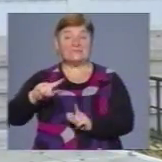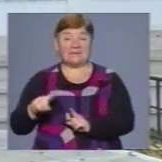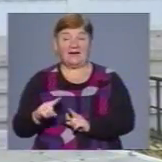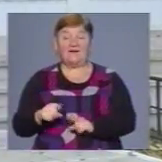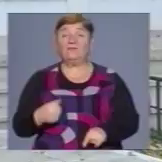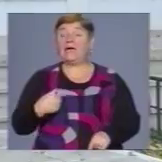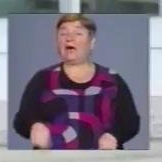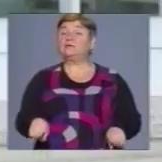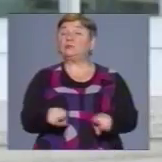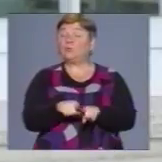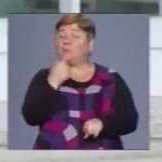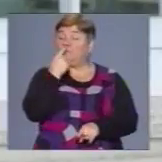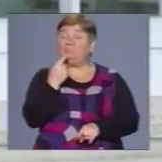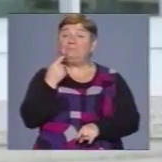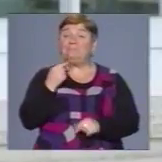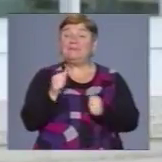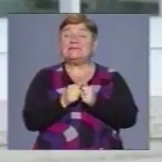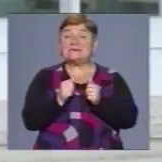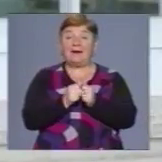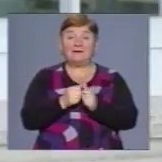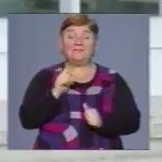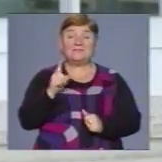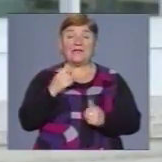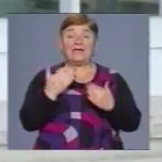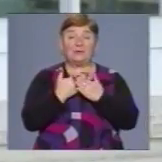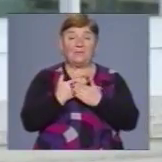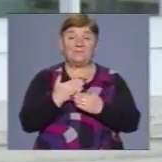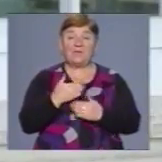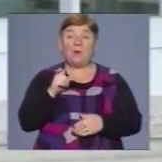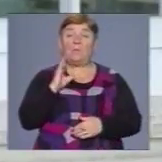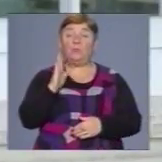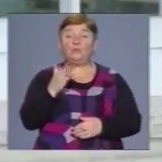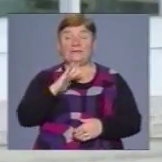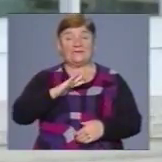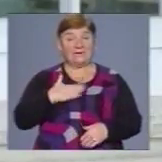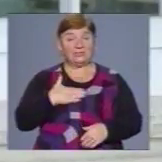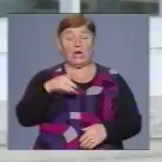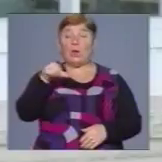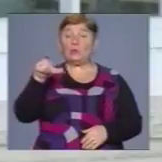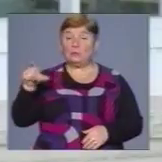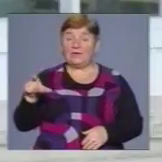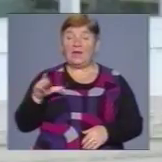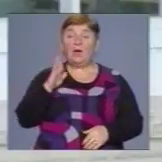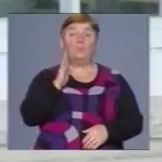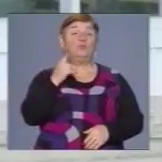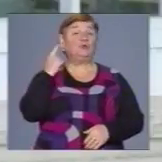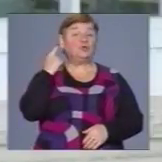закарпатцям вона також дуже близька. Плюс це документальна стрічка, значить там в кадрі будуть наші люди, значить будуть чути